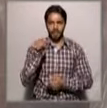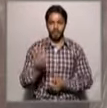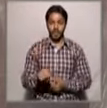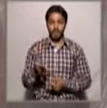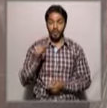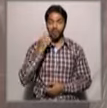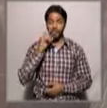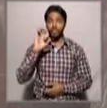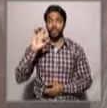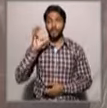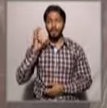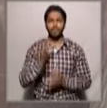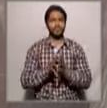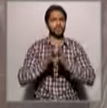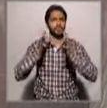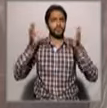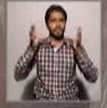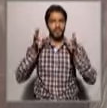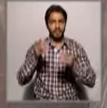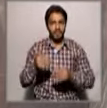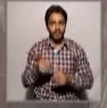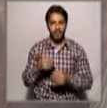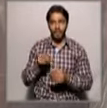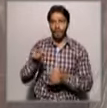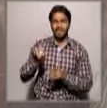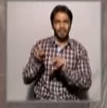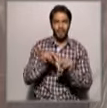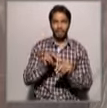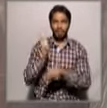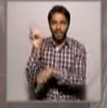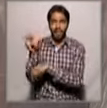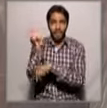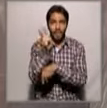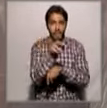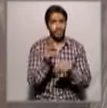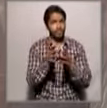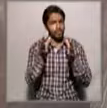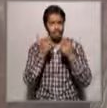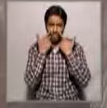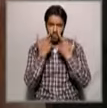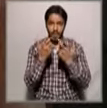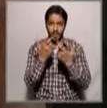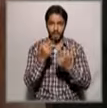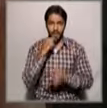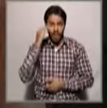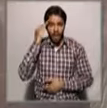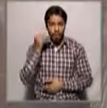فشباب كثير يغرقون في مثل هذا، بل يحترقون فيها. نسال الله ان يعافي الامه من امثال هؤلاء. امين.